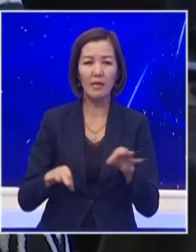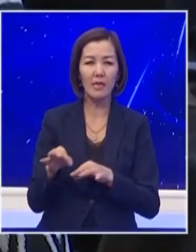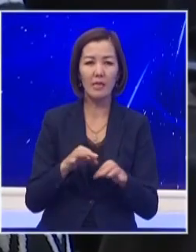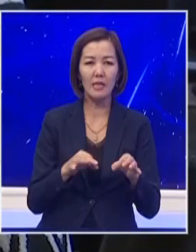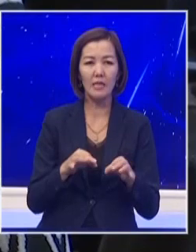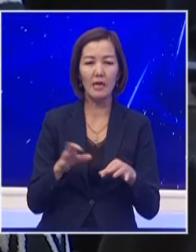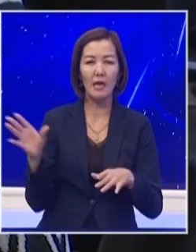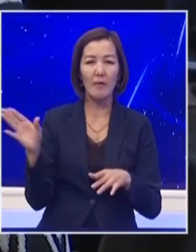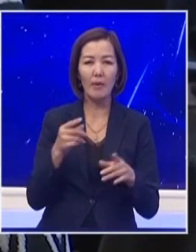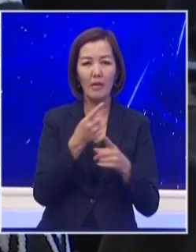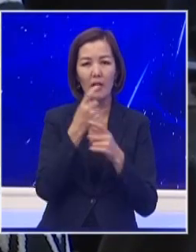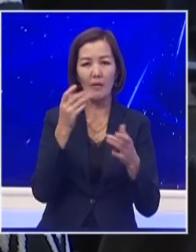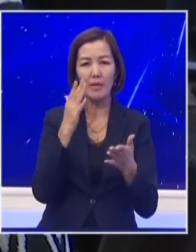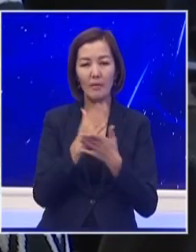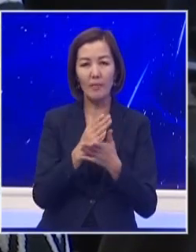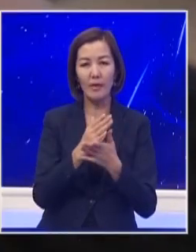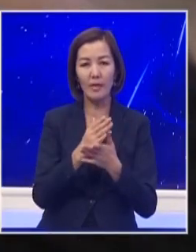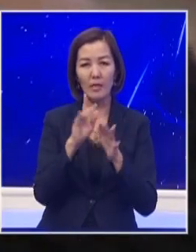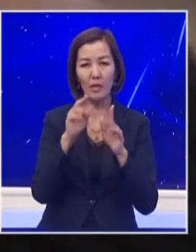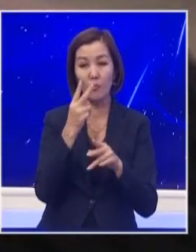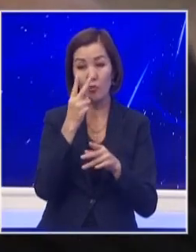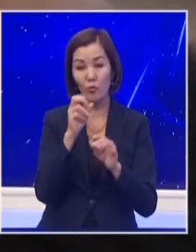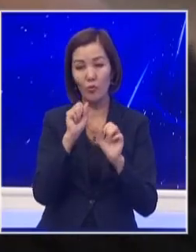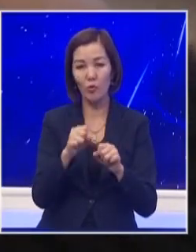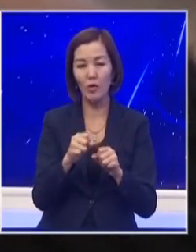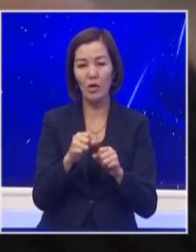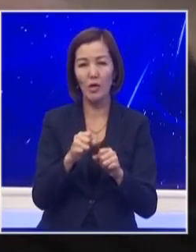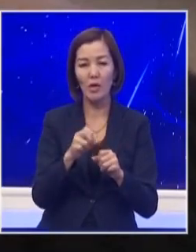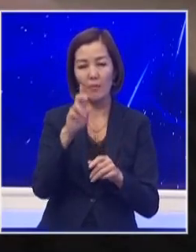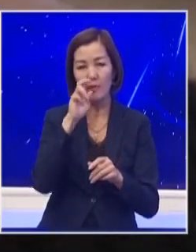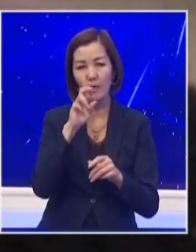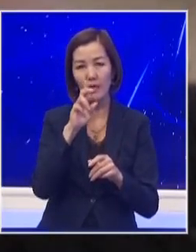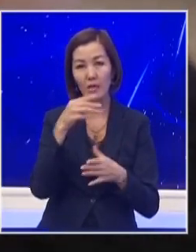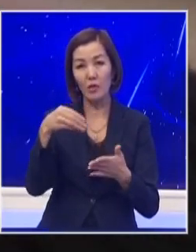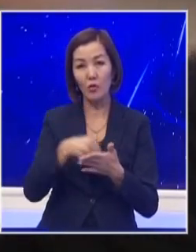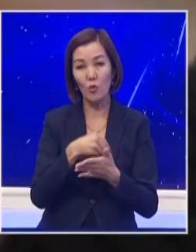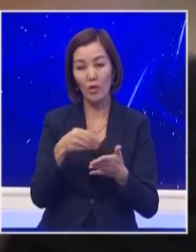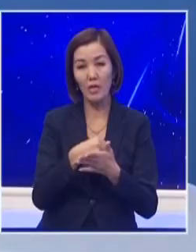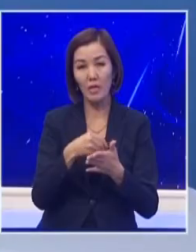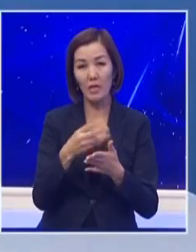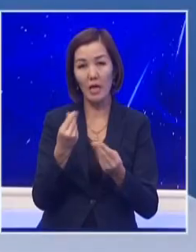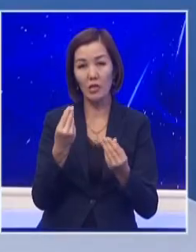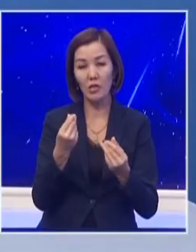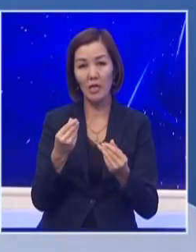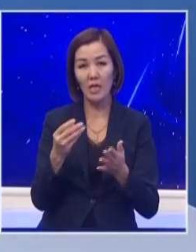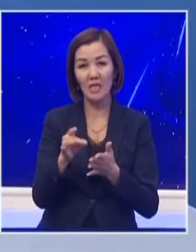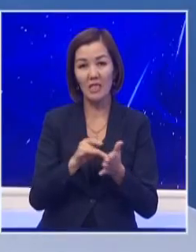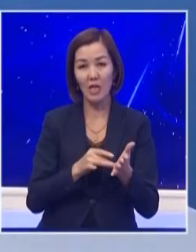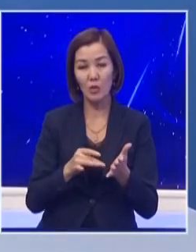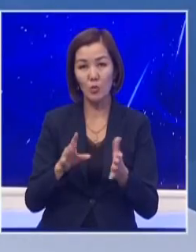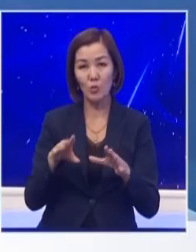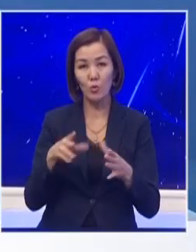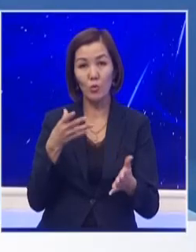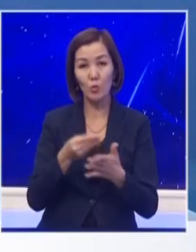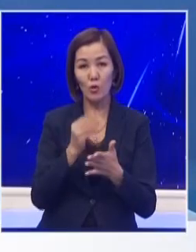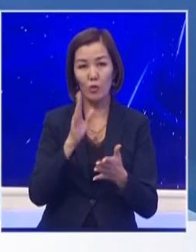тұрғын жайында барлық деректер тұрады. Сөйтіп тиісті мемлекеттен алатын жәрдемақы автоматты түрде тағайындалады. Көп азаматтарымыз заңның